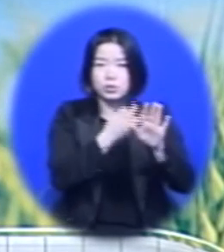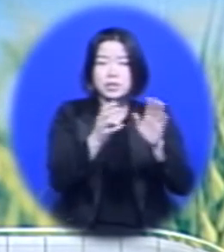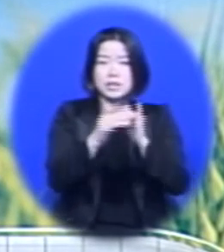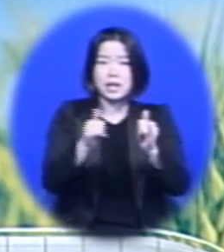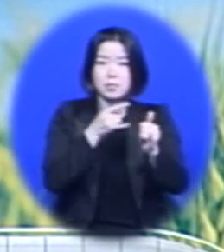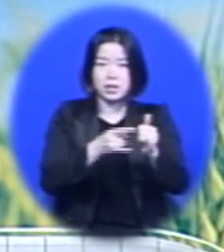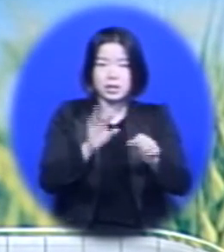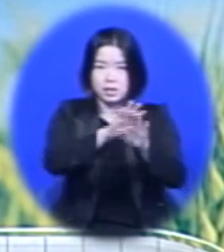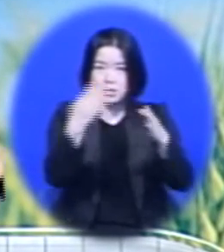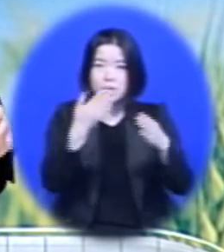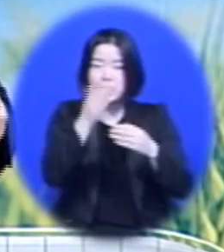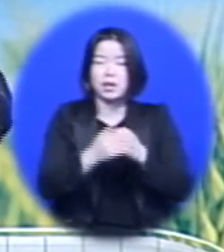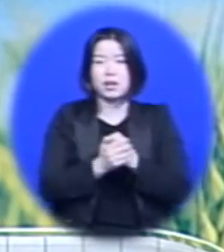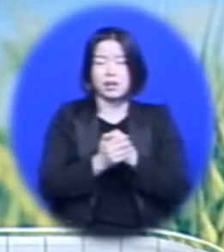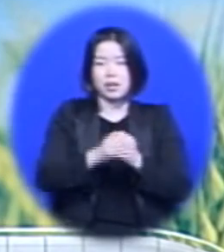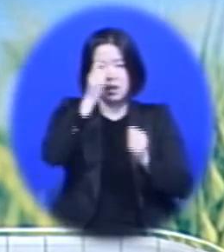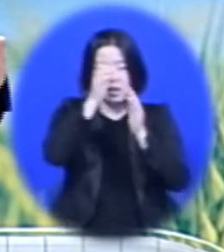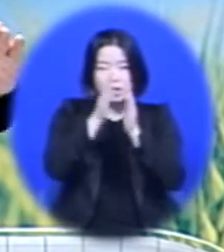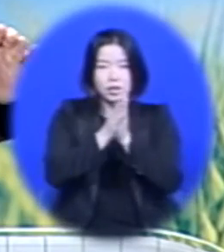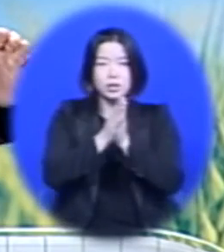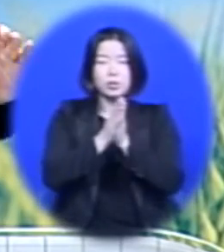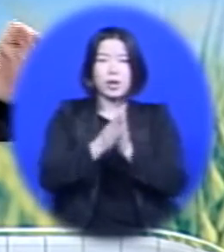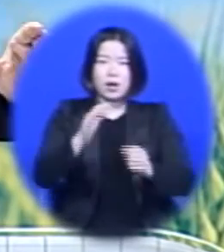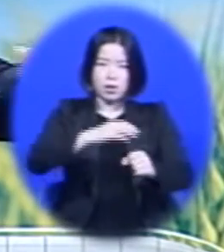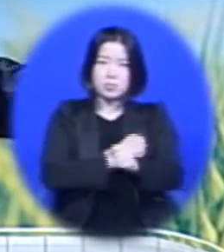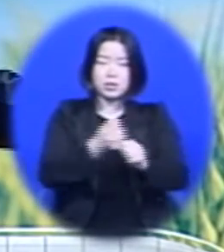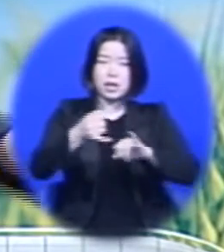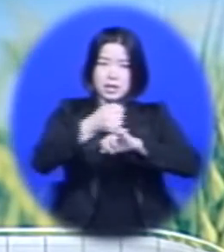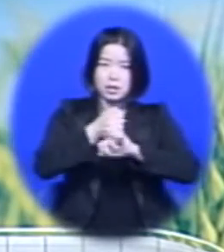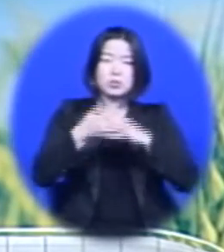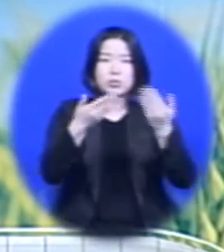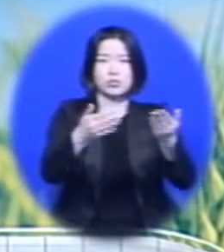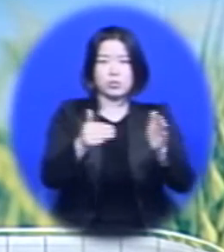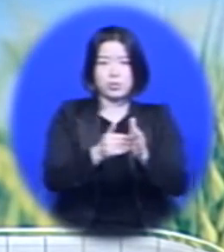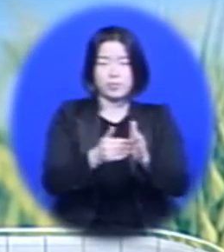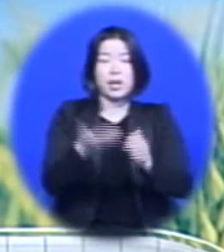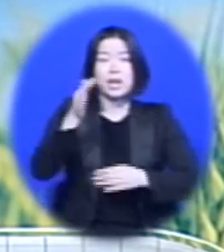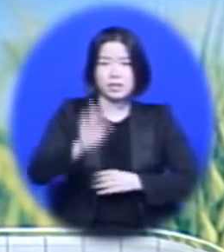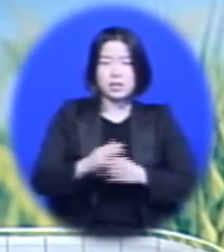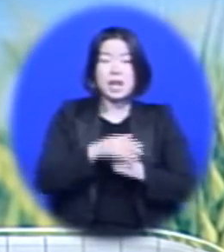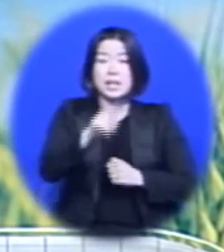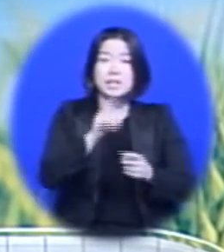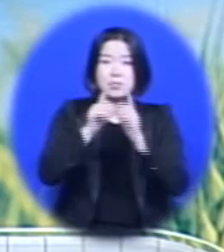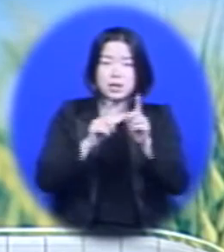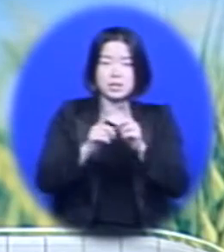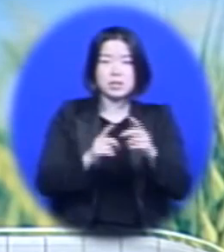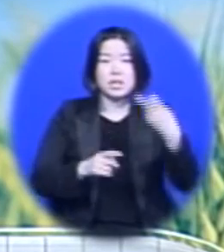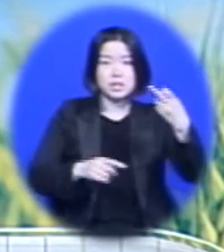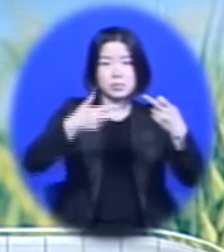것입니다. 기도에 엄청난 약속을 응답의 약속을 주셨습니다. 그런데 이 말씀은